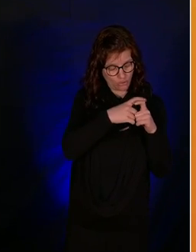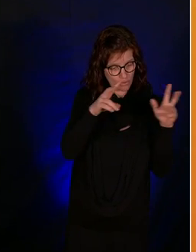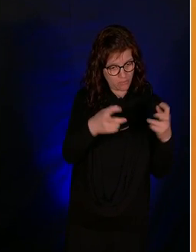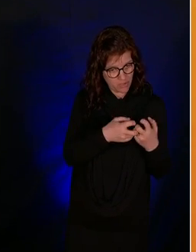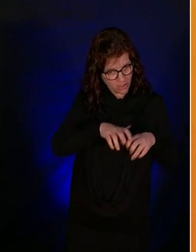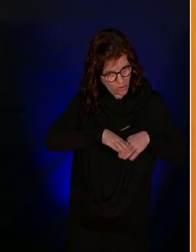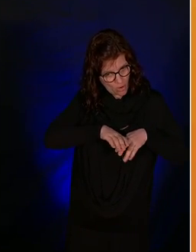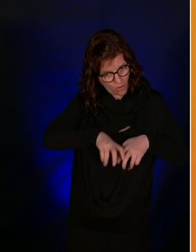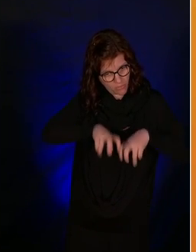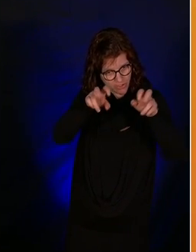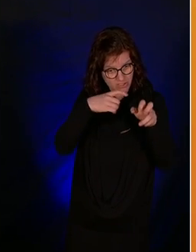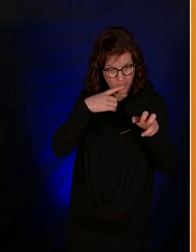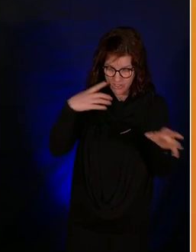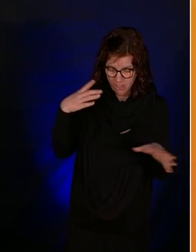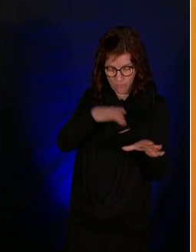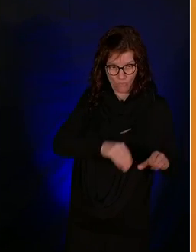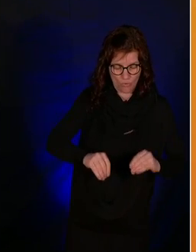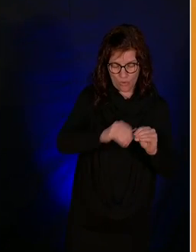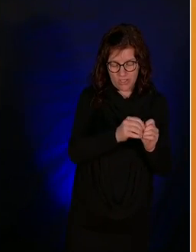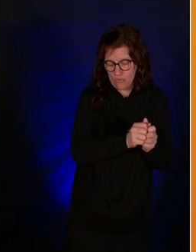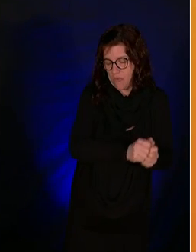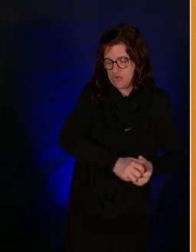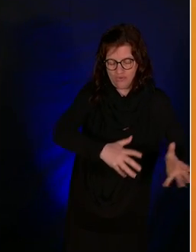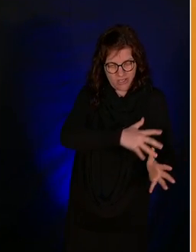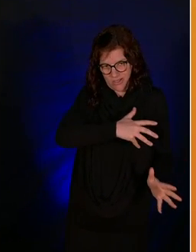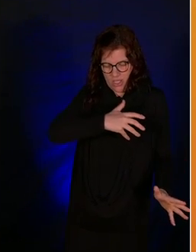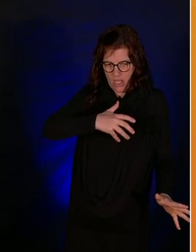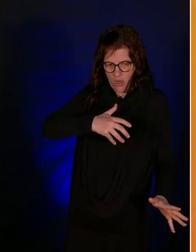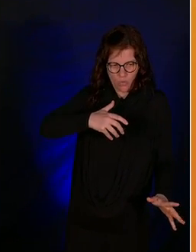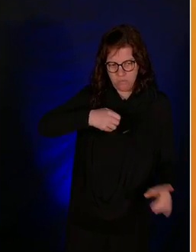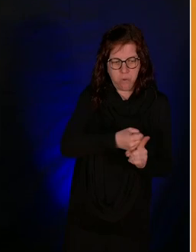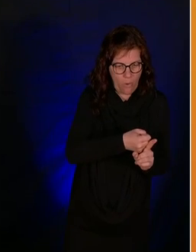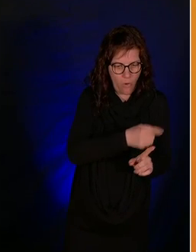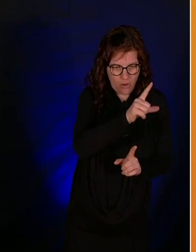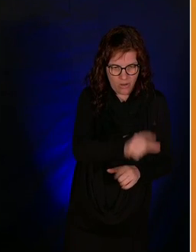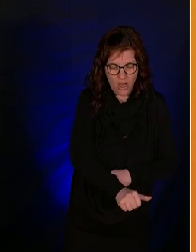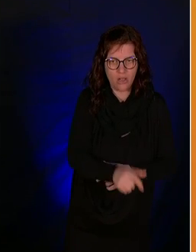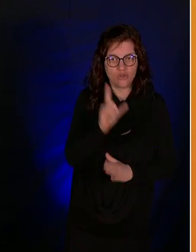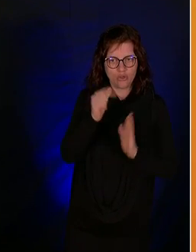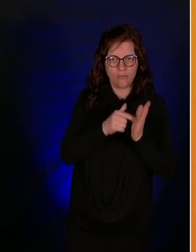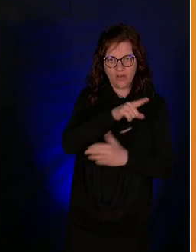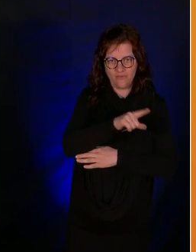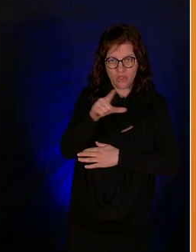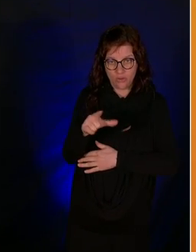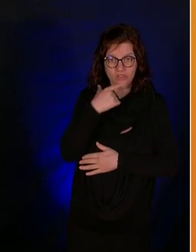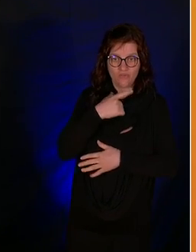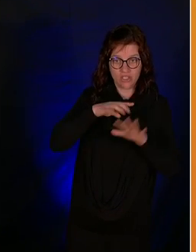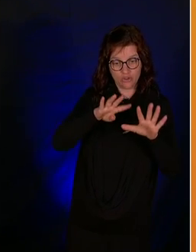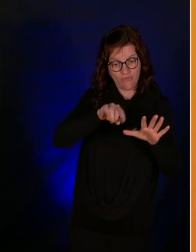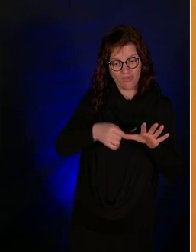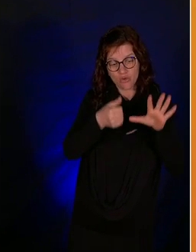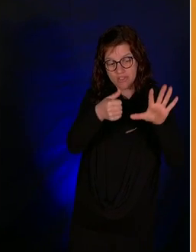percute l'immense majorité de la population chaque jour. Sur 2022, une hausse de